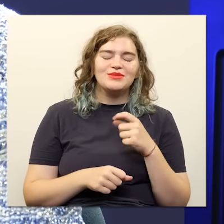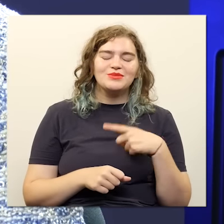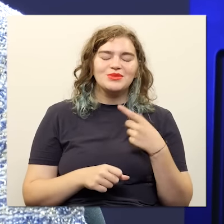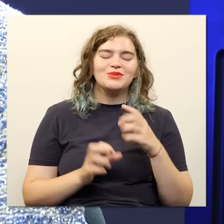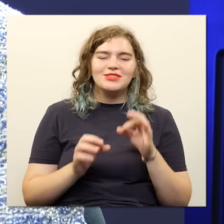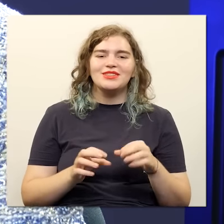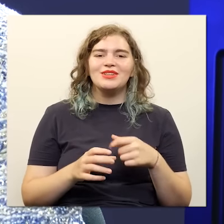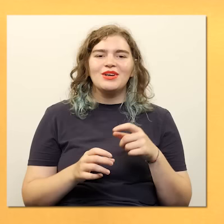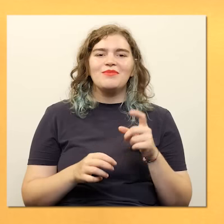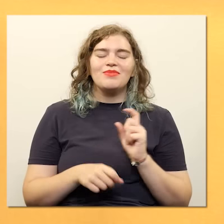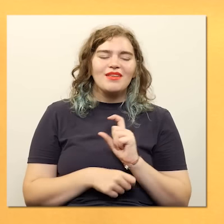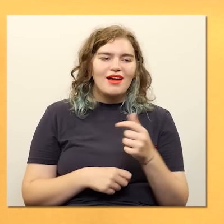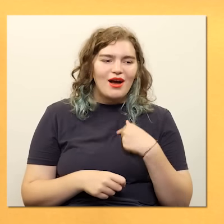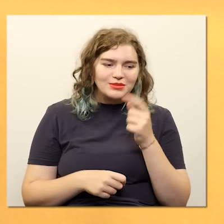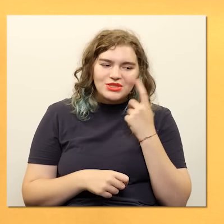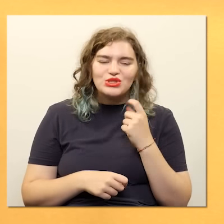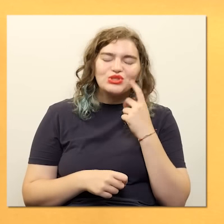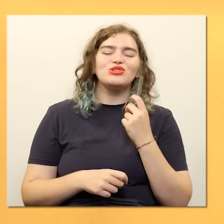să fie sunt așa. Convinsă. Că